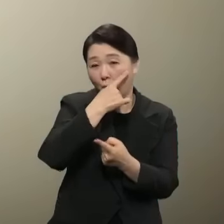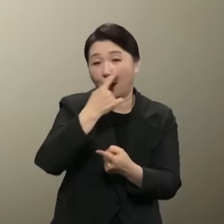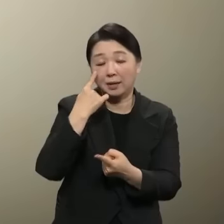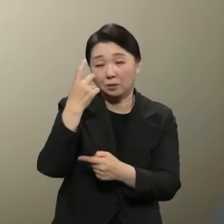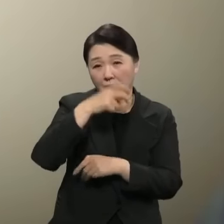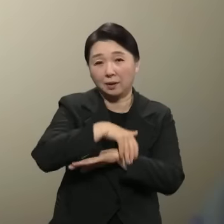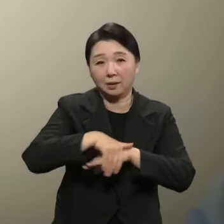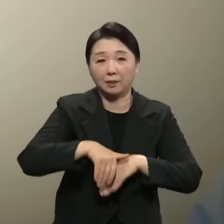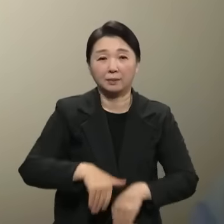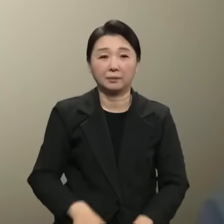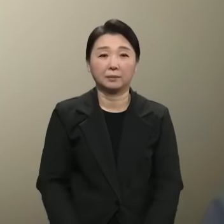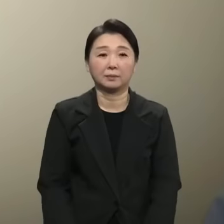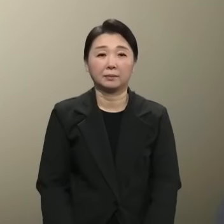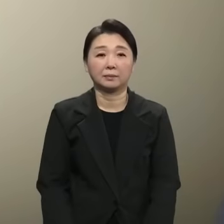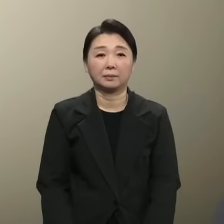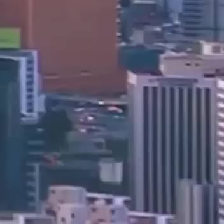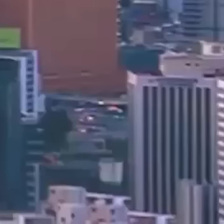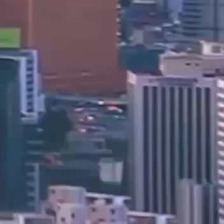JTBC 연지환입니다.